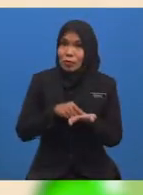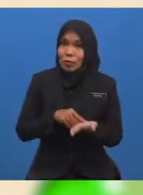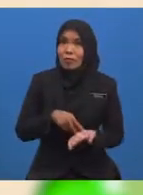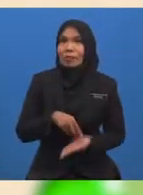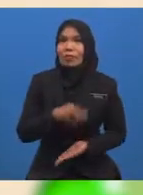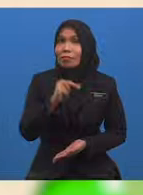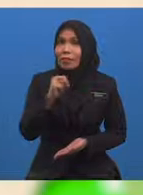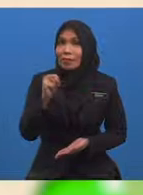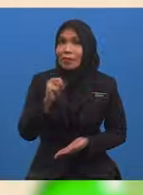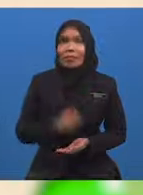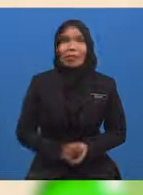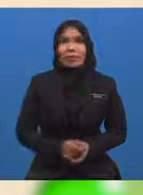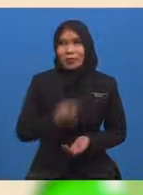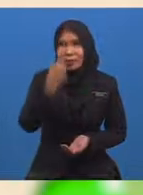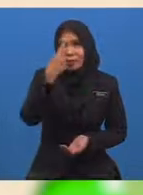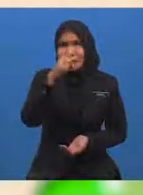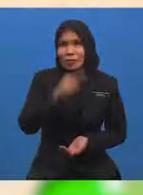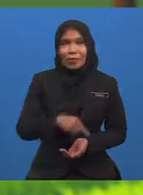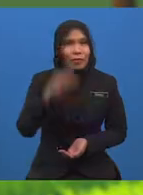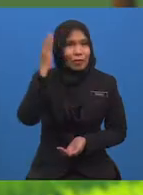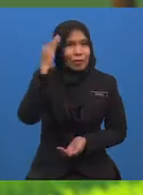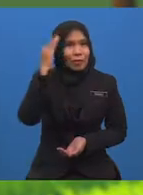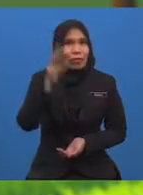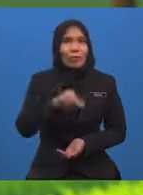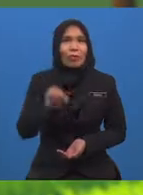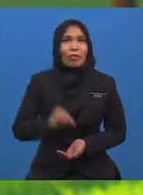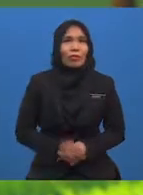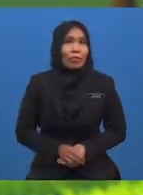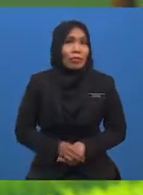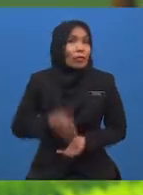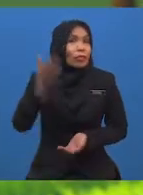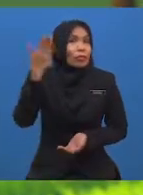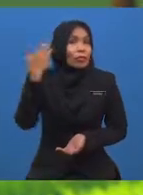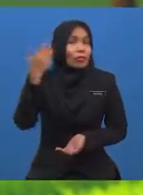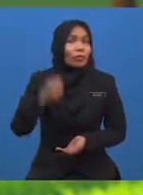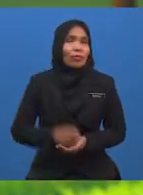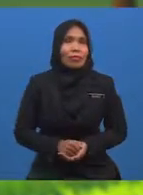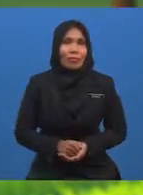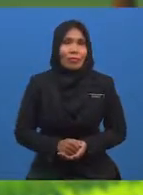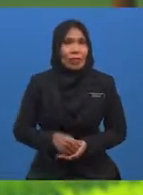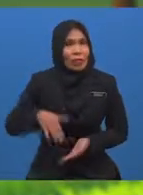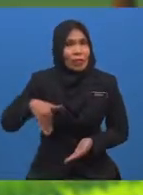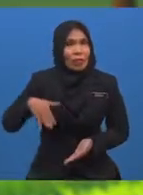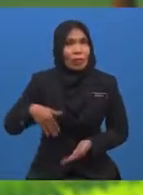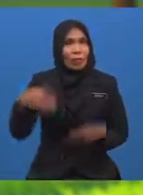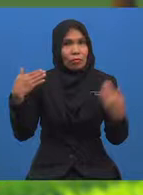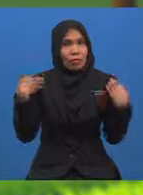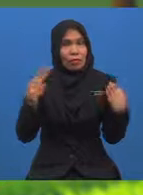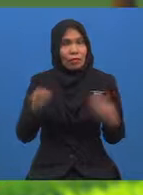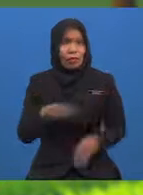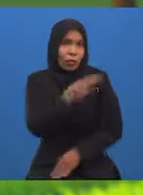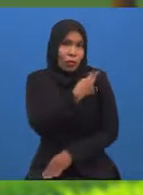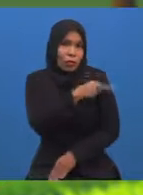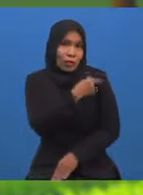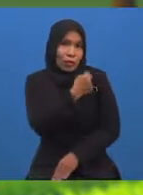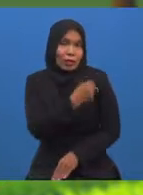ubat-ubatan. Untuk pengetahuan murid-murid, pada zaman dahulu sebelum adanya